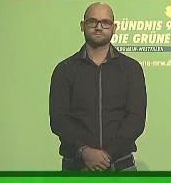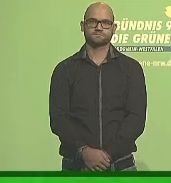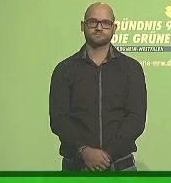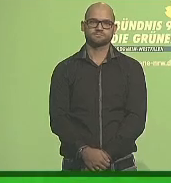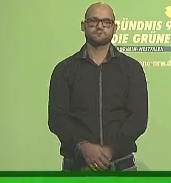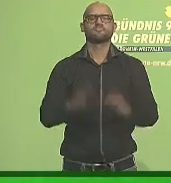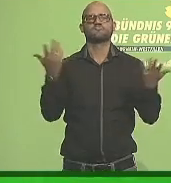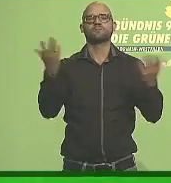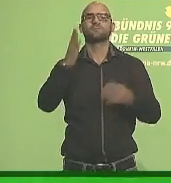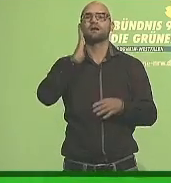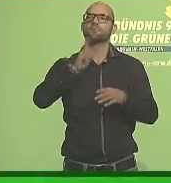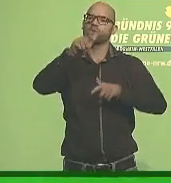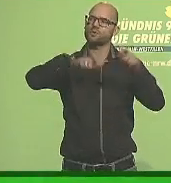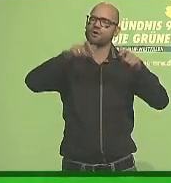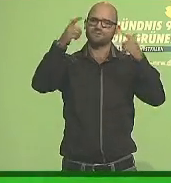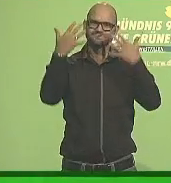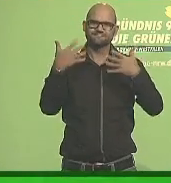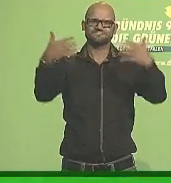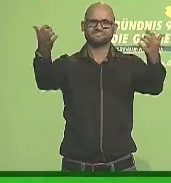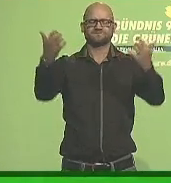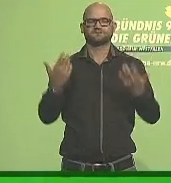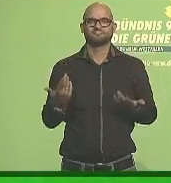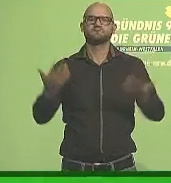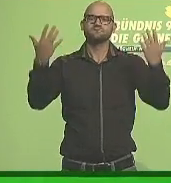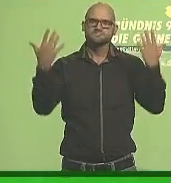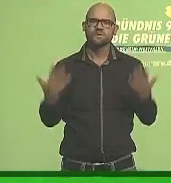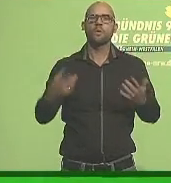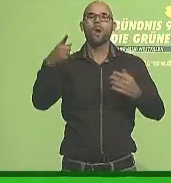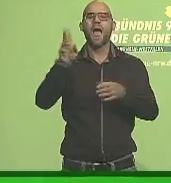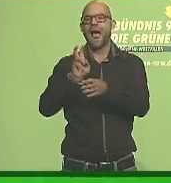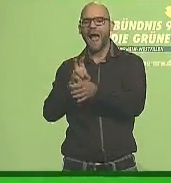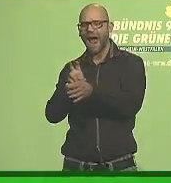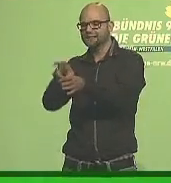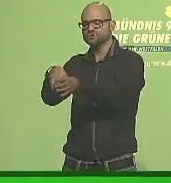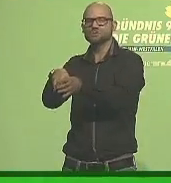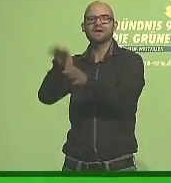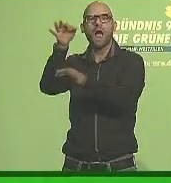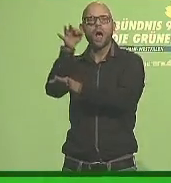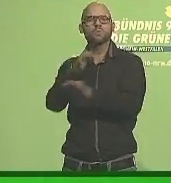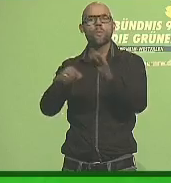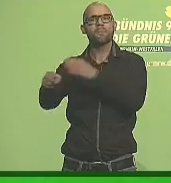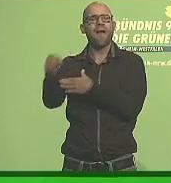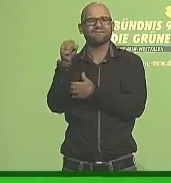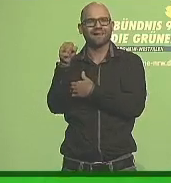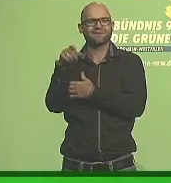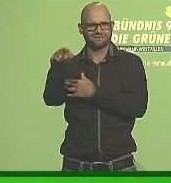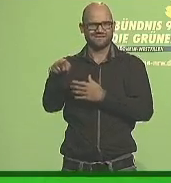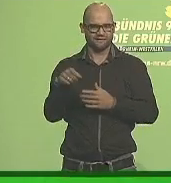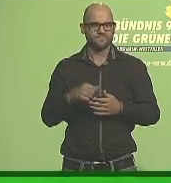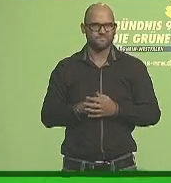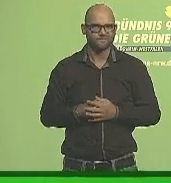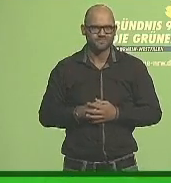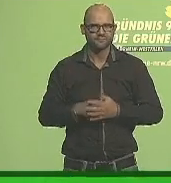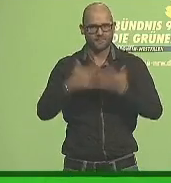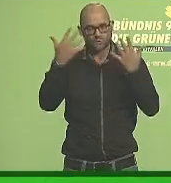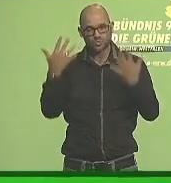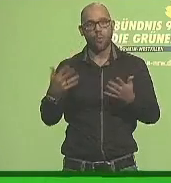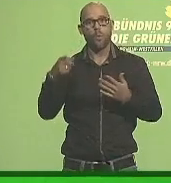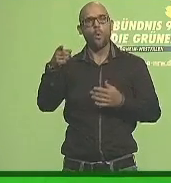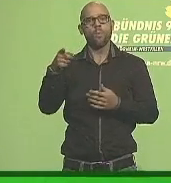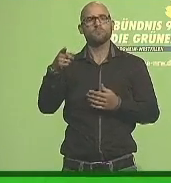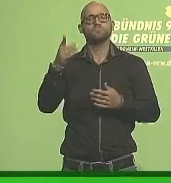Aber liebe Leute, genau diese Logik der Einstieg in die Atomenergie in der Region wird seit einigen